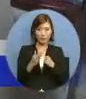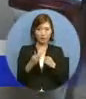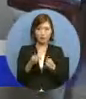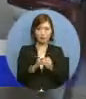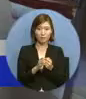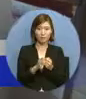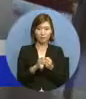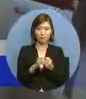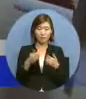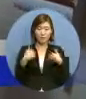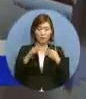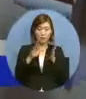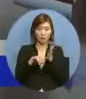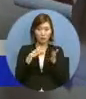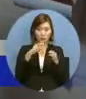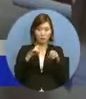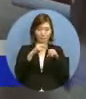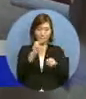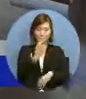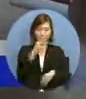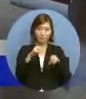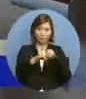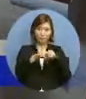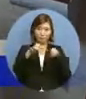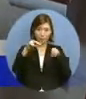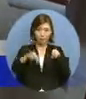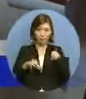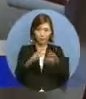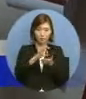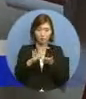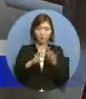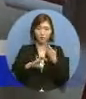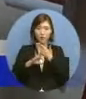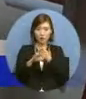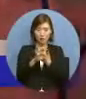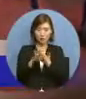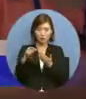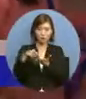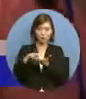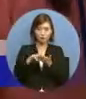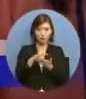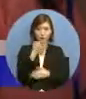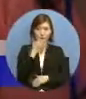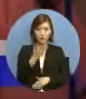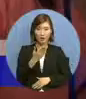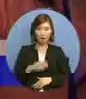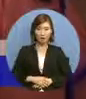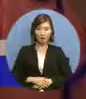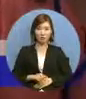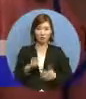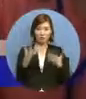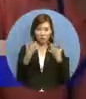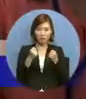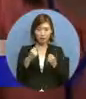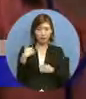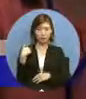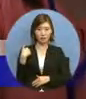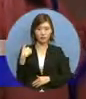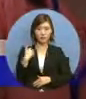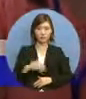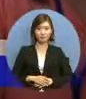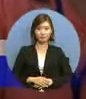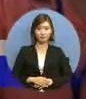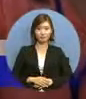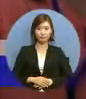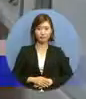만 이렇게 코드를 꽂아 갖고 사용하시면 이만큼의 대기전력이 난 우리가 안되니까 이렇게 많이 나오시지 올랐죠 몰랐어요 예 에